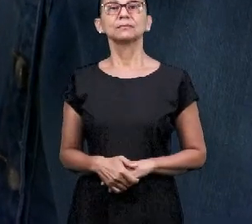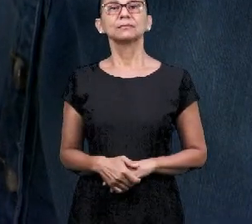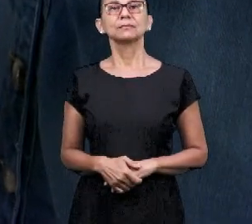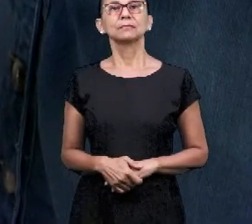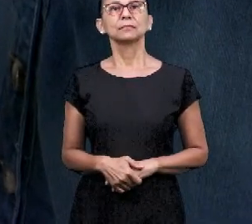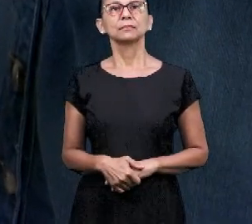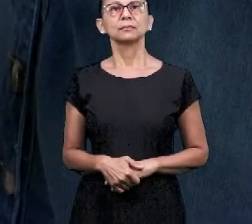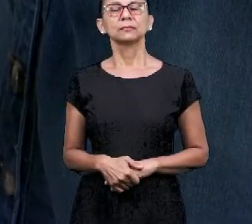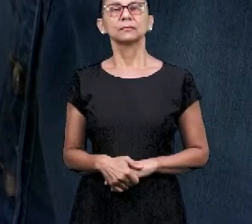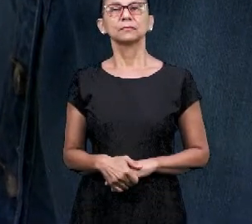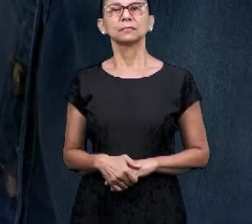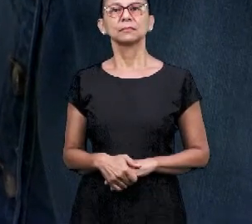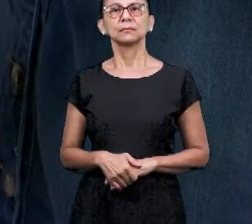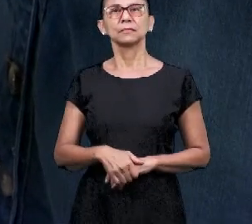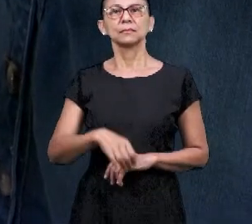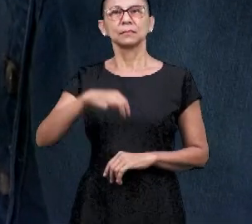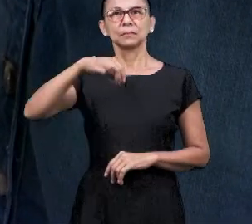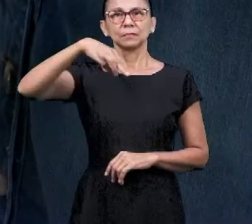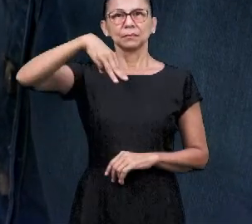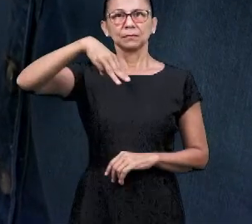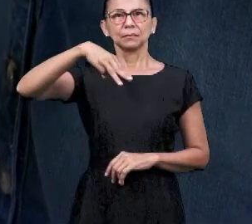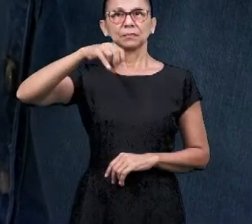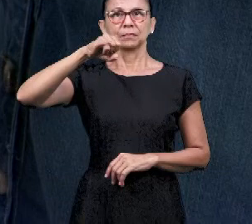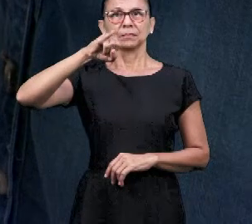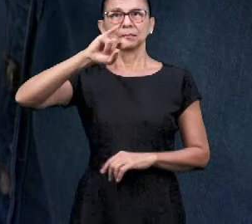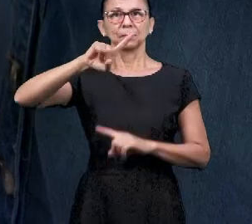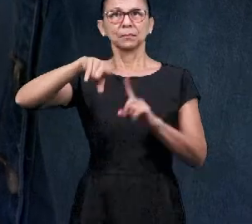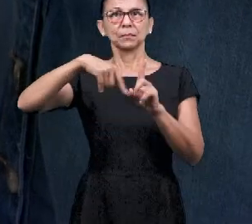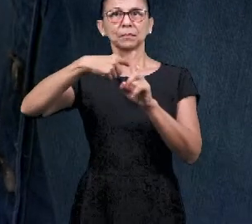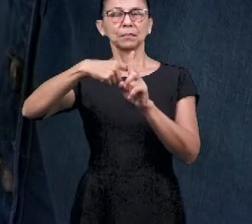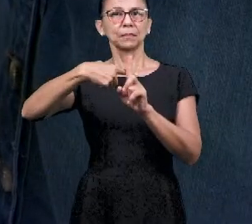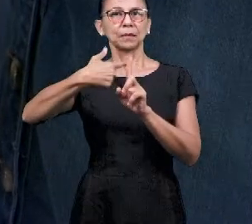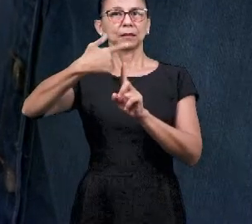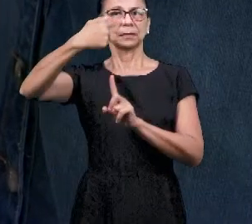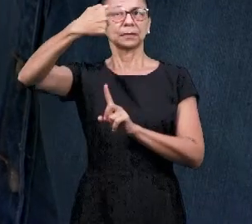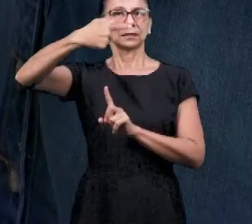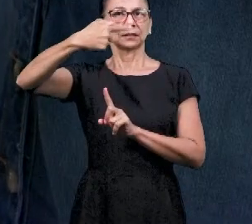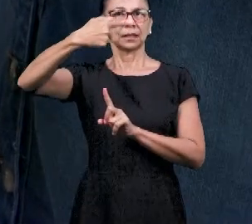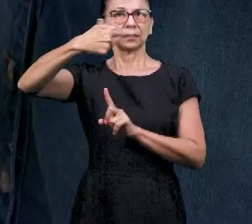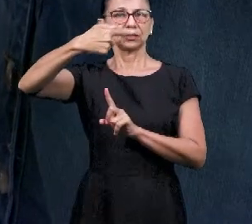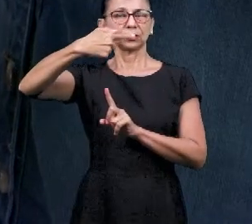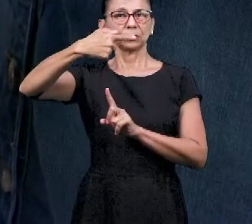Mi majeur septième, Mi, Sol dièse, Ré.